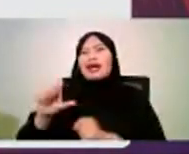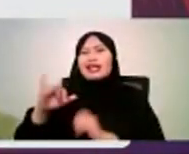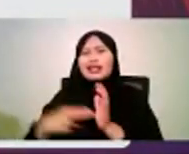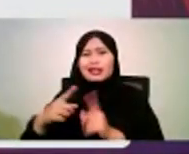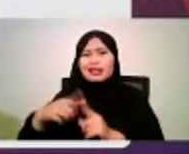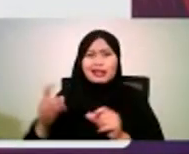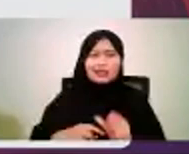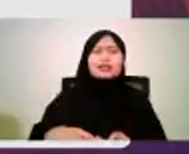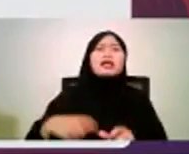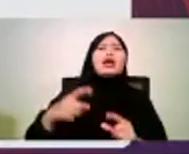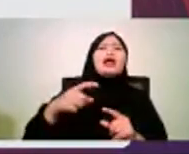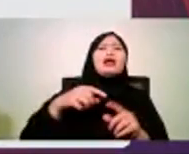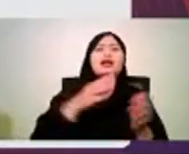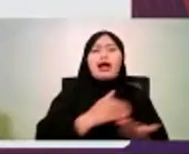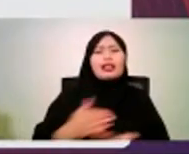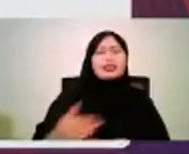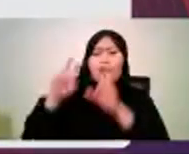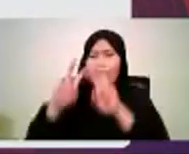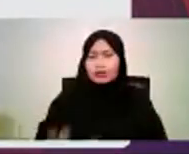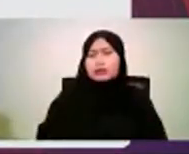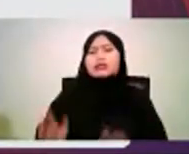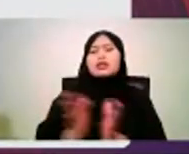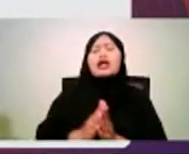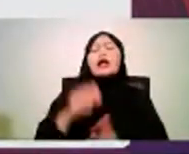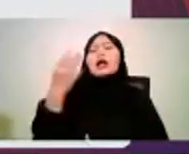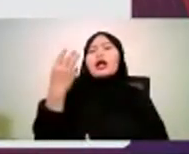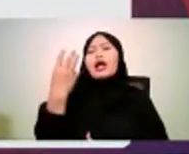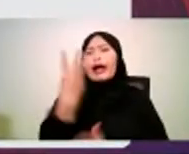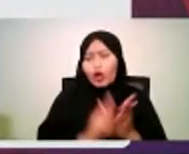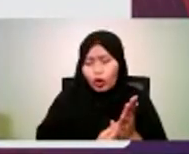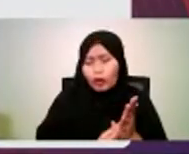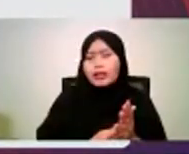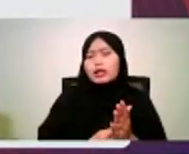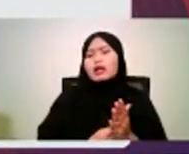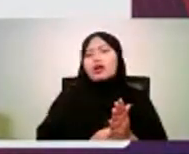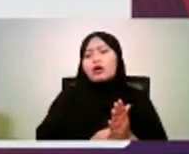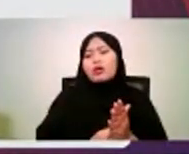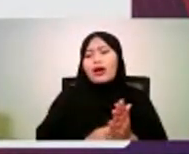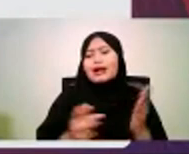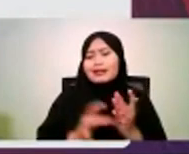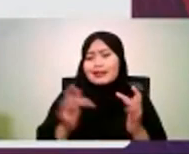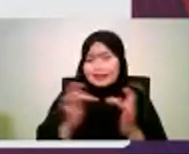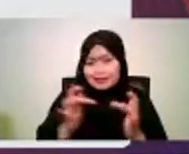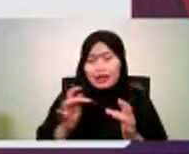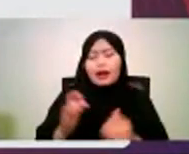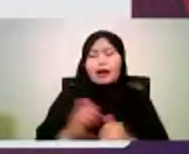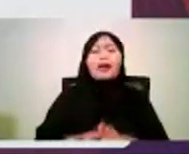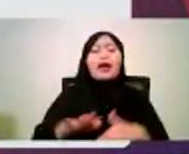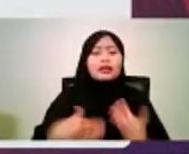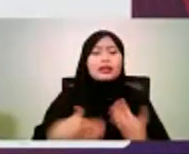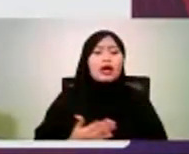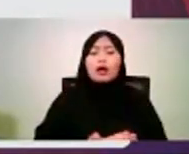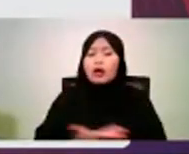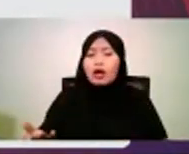berbagai hal dan juga mengenai Ekonomi keuangan digital Oleh karena itu memang ini dan juga para mahasiswa